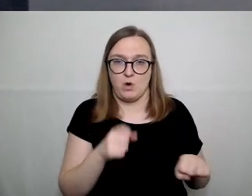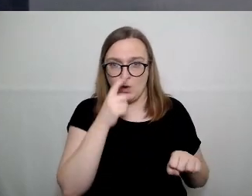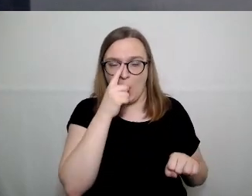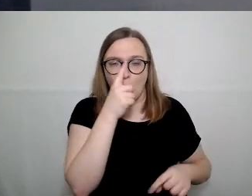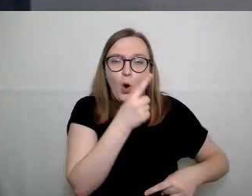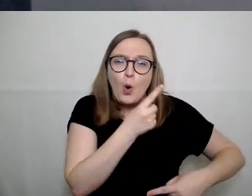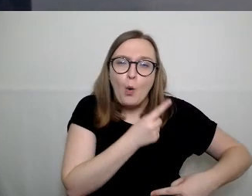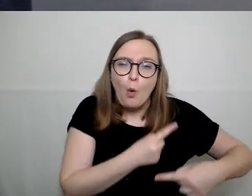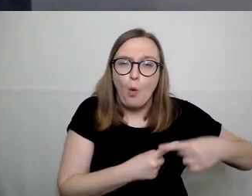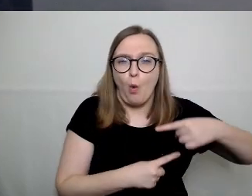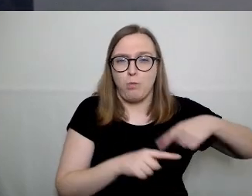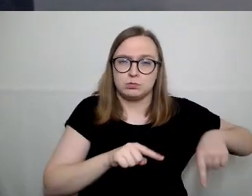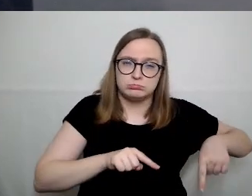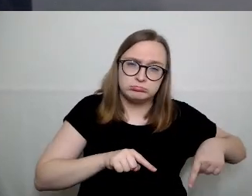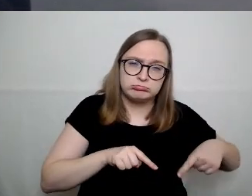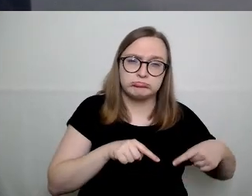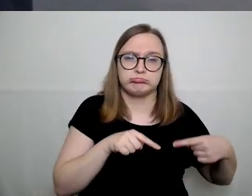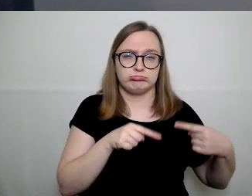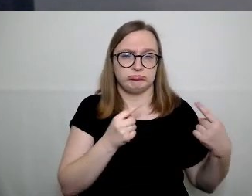atgaivinti